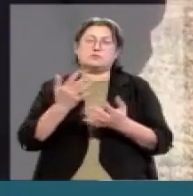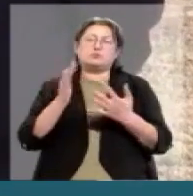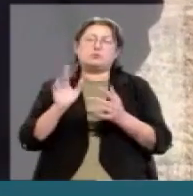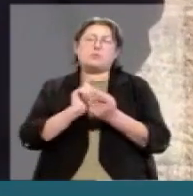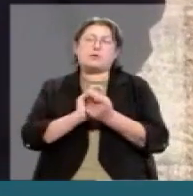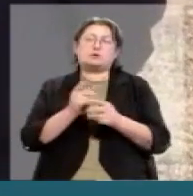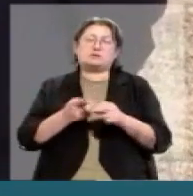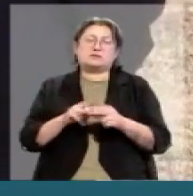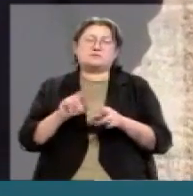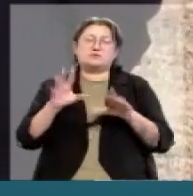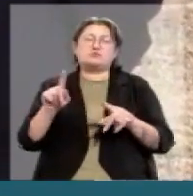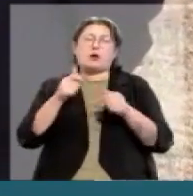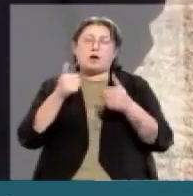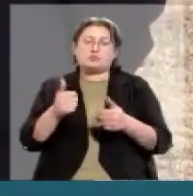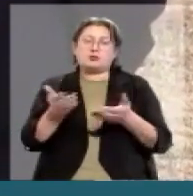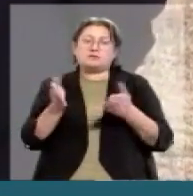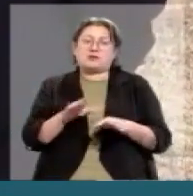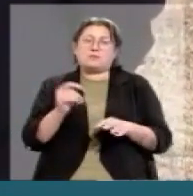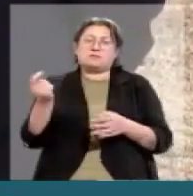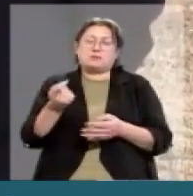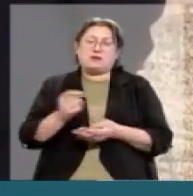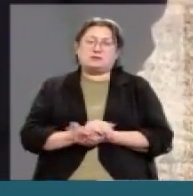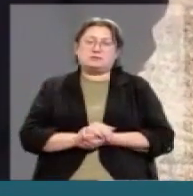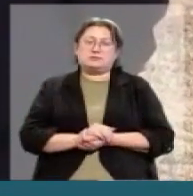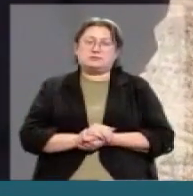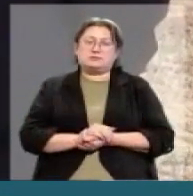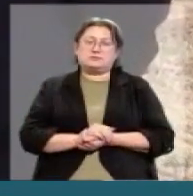этим. Сейчас все, что хорошее, вкладываем в первым делом семена.